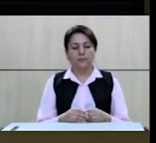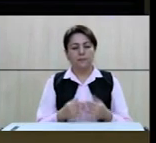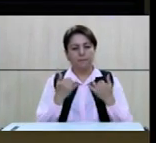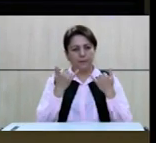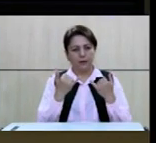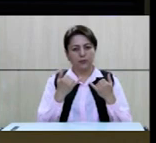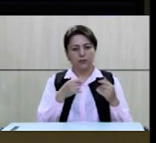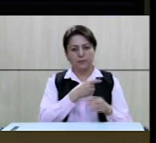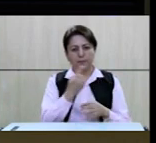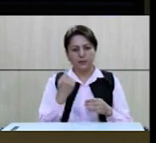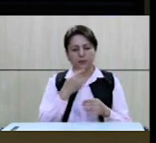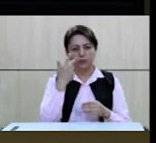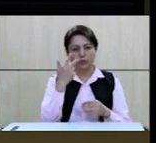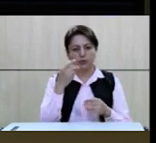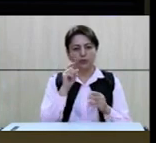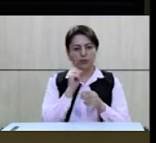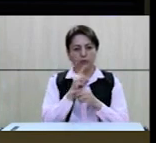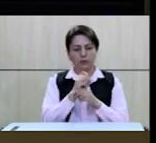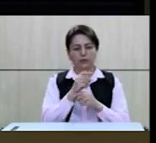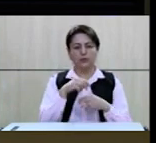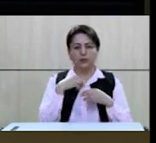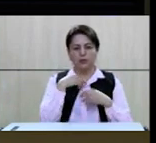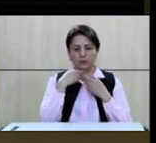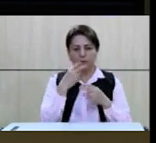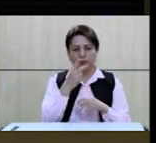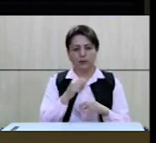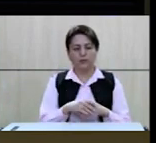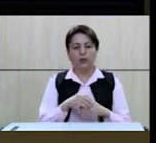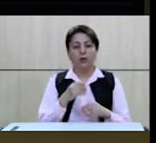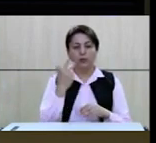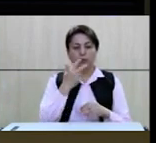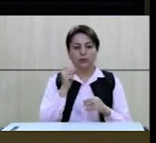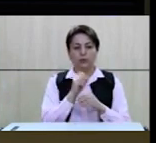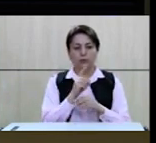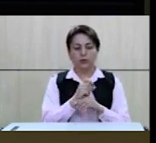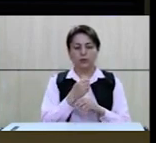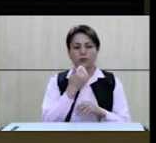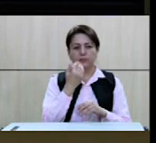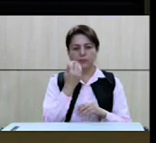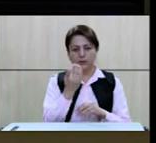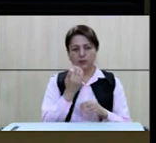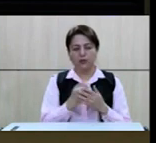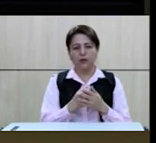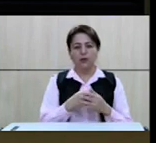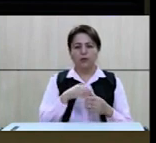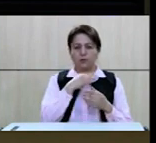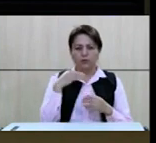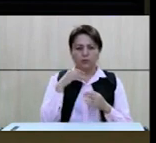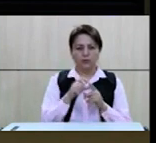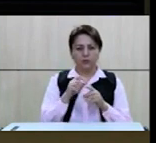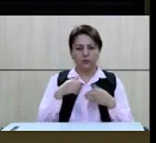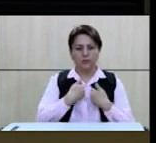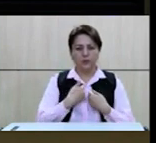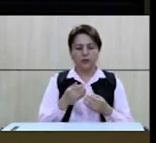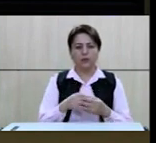Keling, endi biz 3-chi topshiriqqa e'tibor qaratamiz. 3-chi topshiriqda bizga bir qancha so'zlar berilgan.